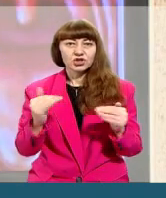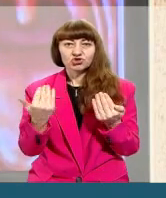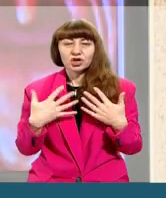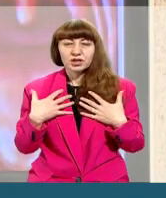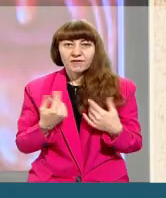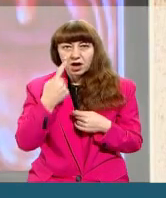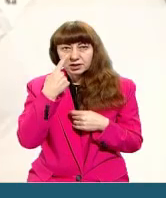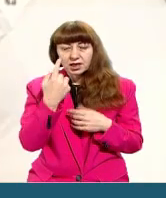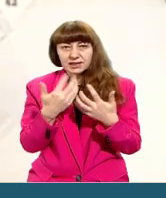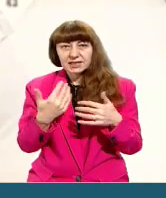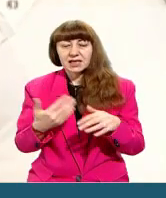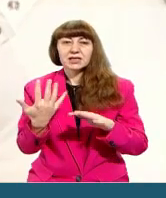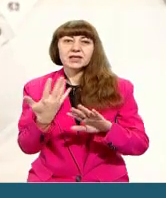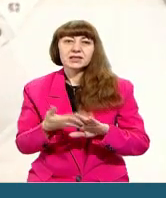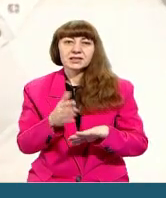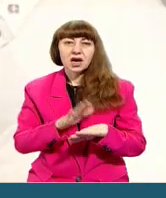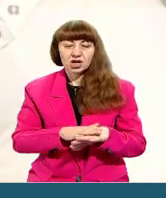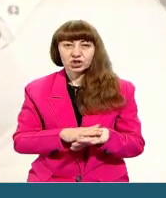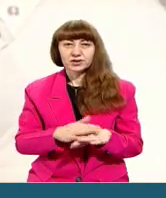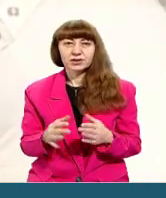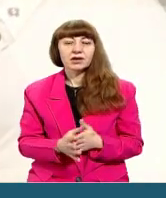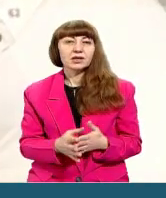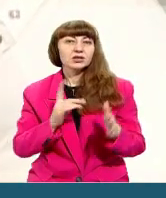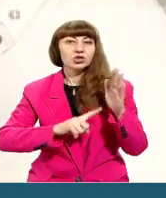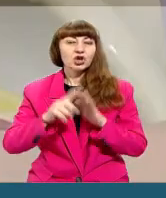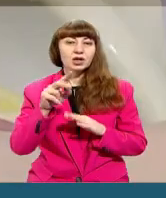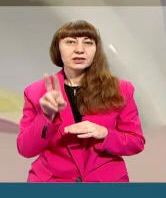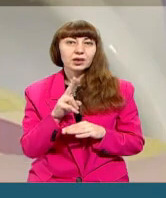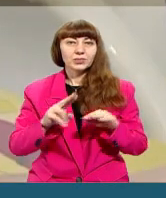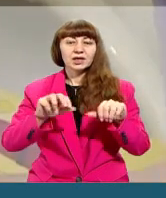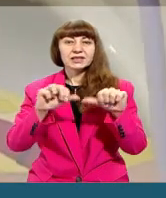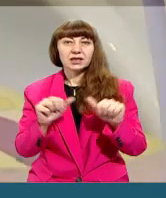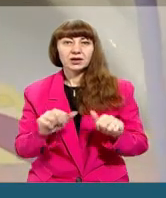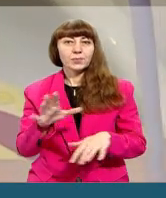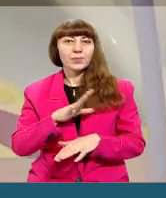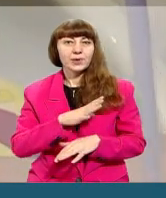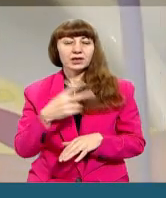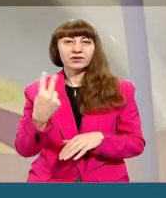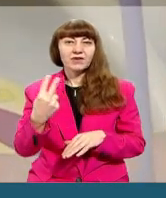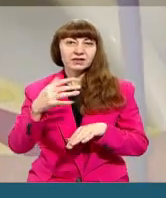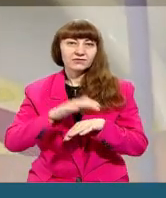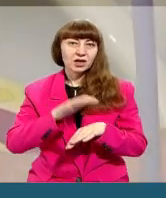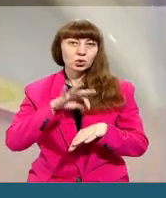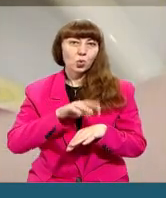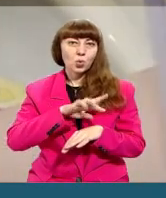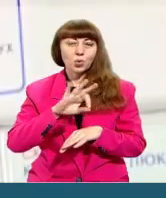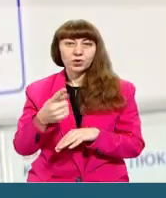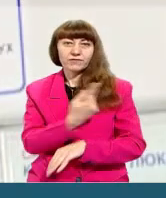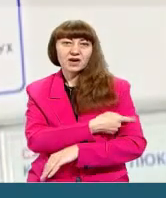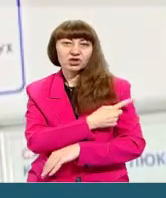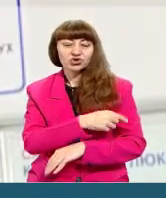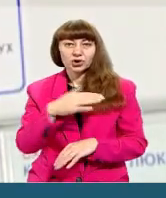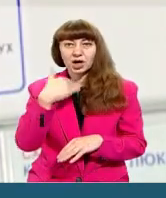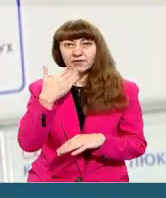состояние оценивается как средней степени тяжести. В целом, только с начала декабря зарегистрировано уже 20 случаев. Санитарные врачи